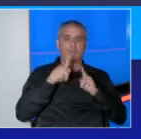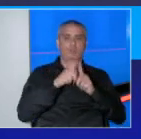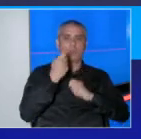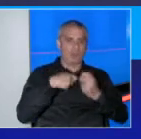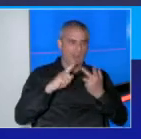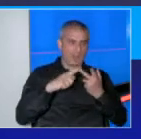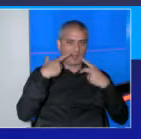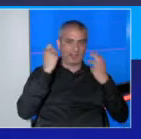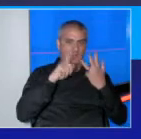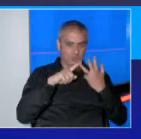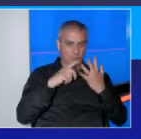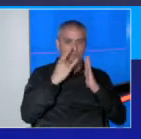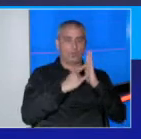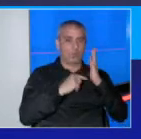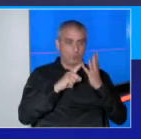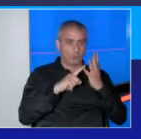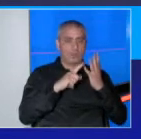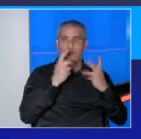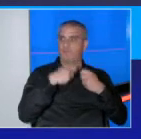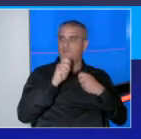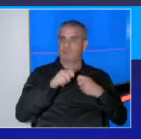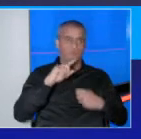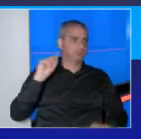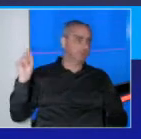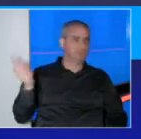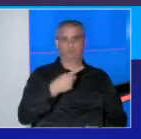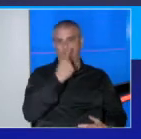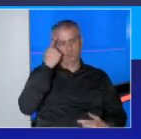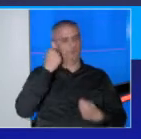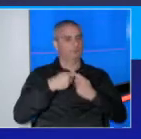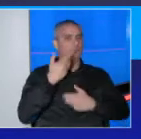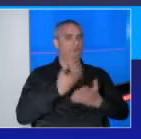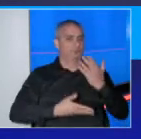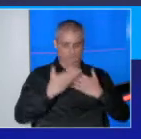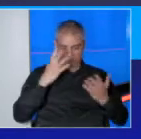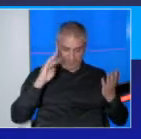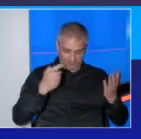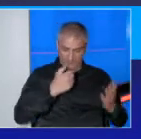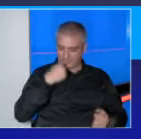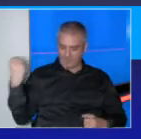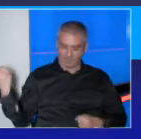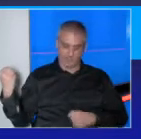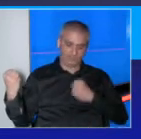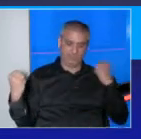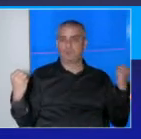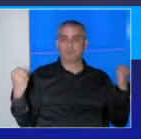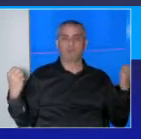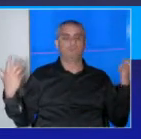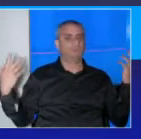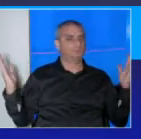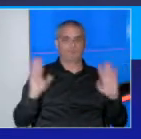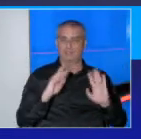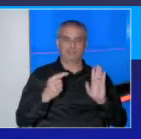כלכלה, ועדת החינוך, ועדת חוקה, שם חברי כנסת מכל סיעות הבית יודעים שיתוף פעולה, בין אם מימין או בין אם משמאל, אין שום